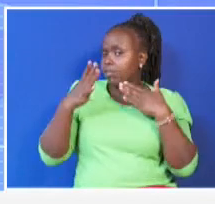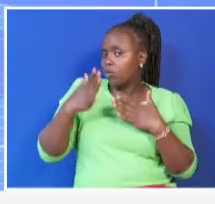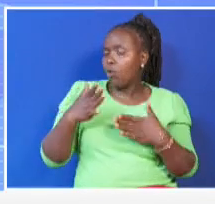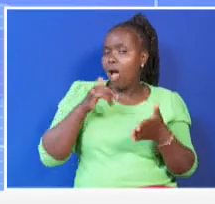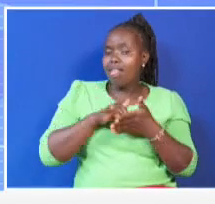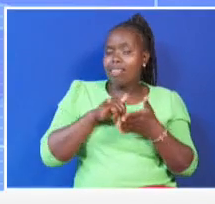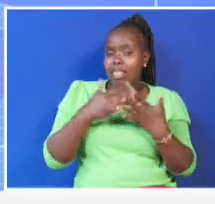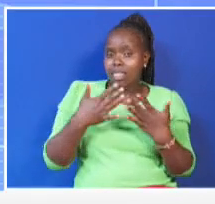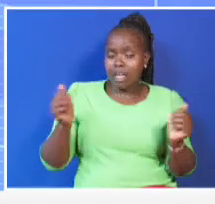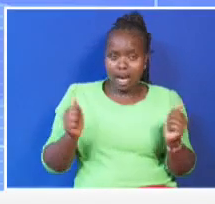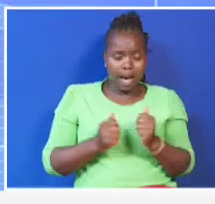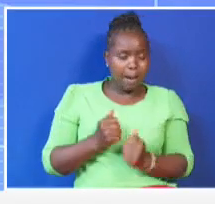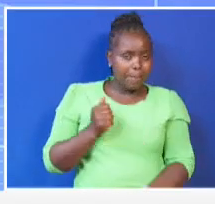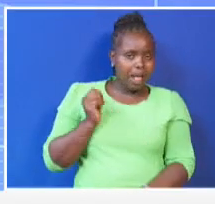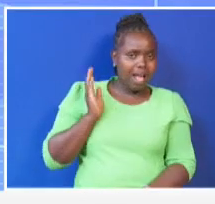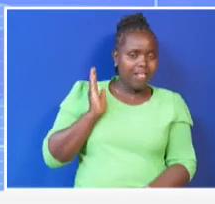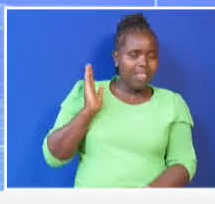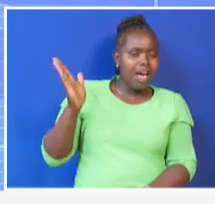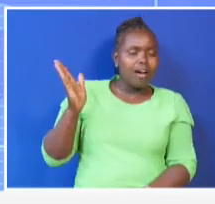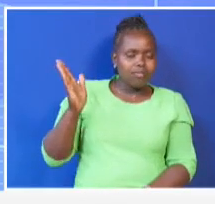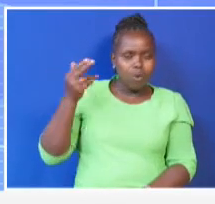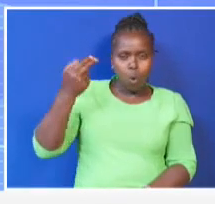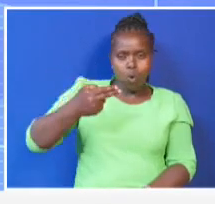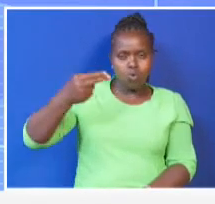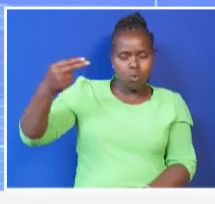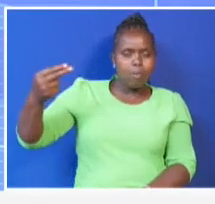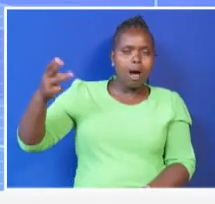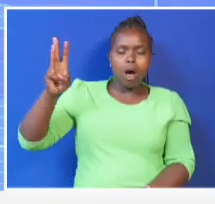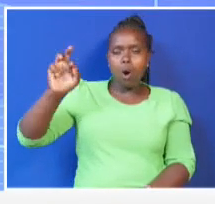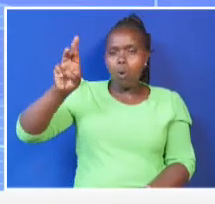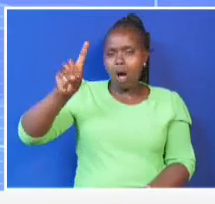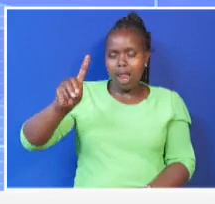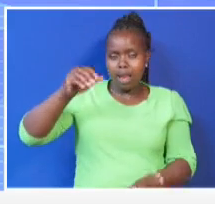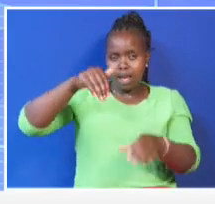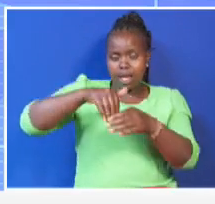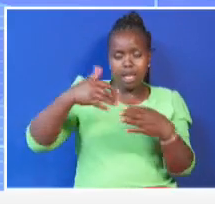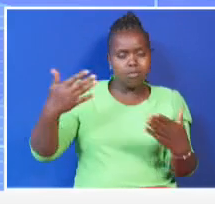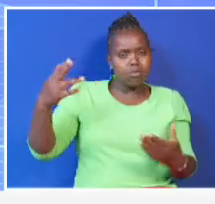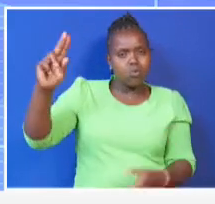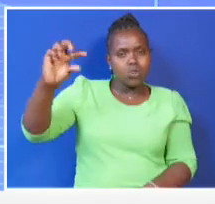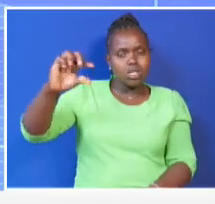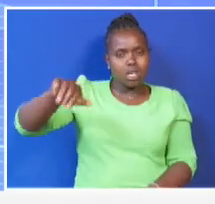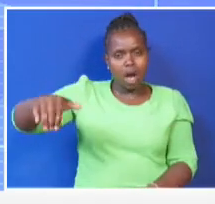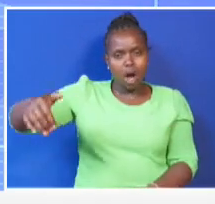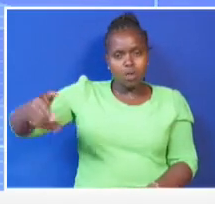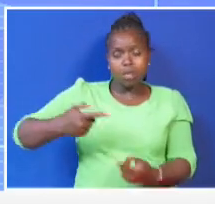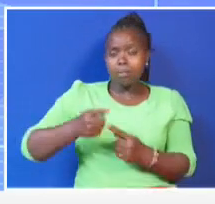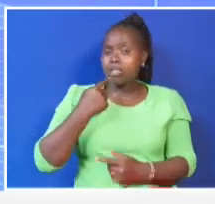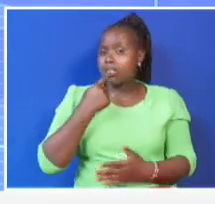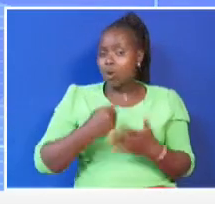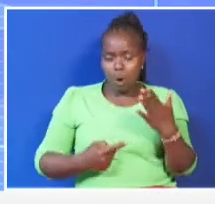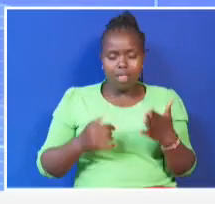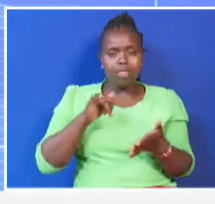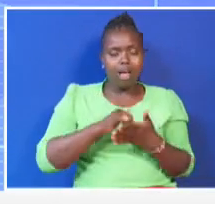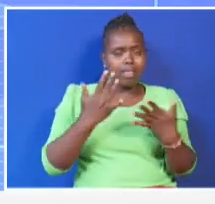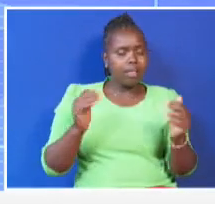Hayo ni mambo yalivyokuwa upande wa kule Huruma wadi moja katika kaunti ya Wasinigishu, lakini inasemekana kwamba hatimaye mchujo